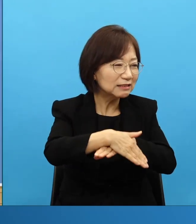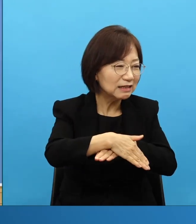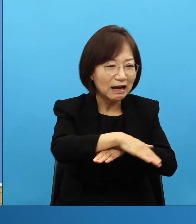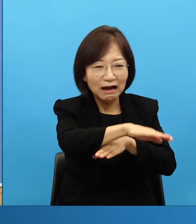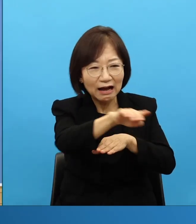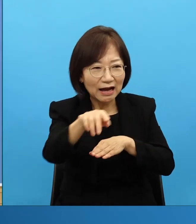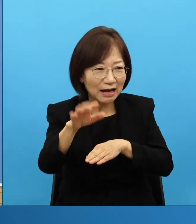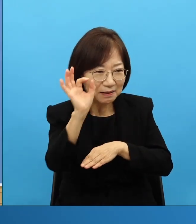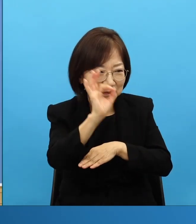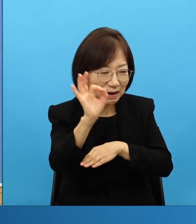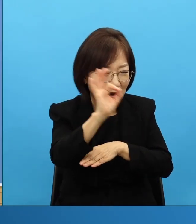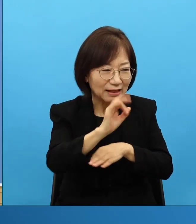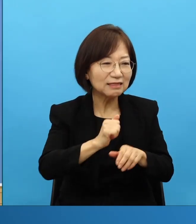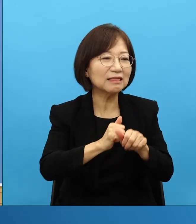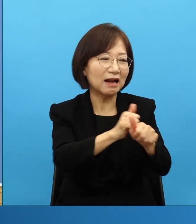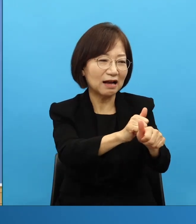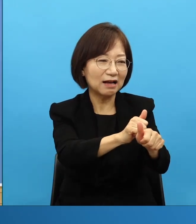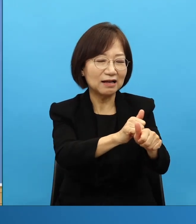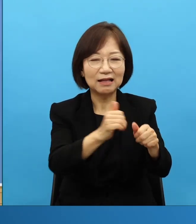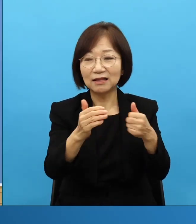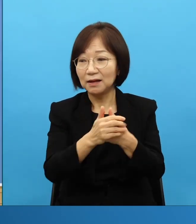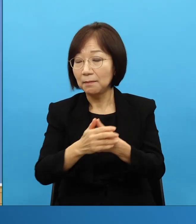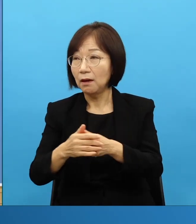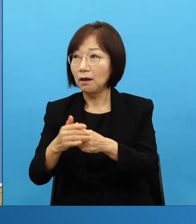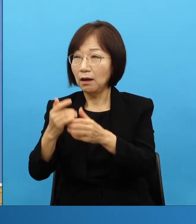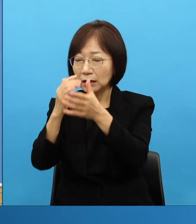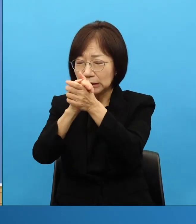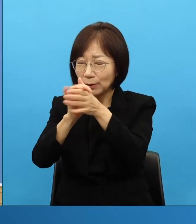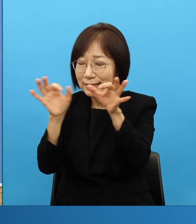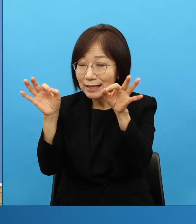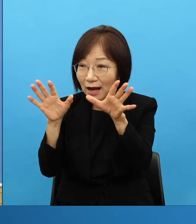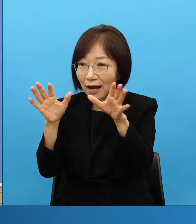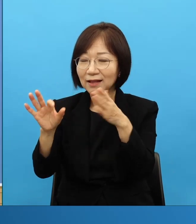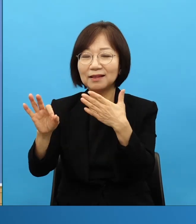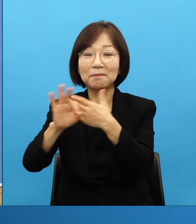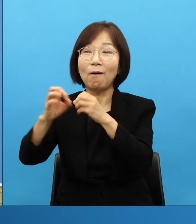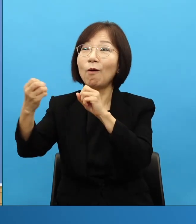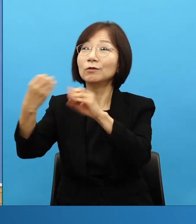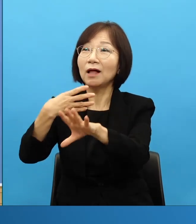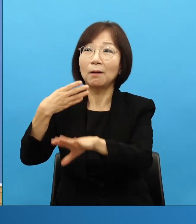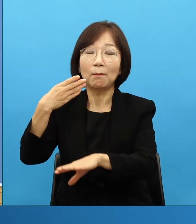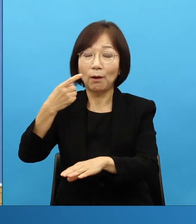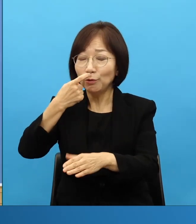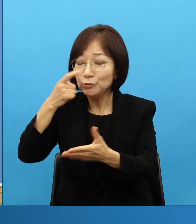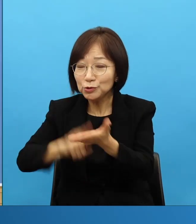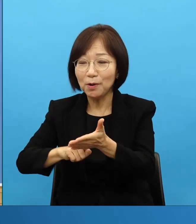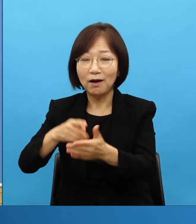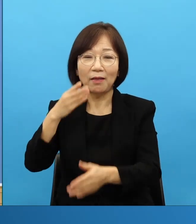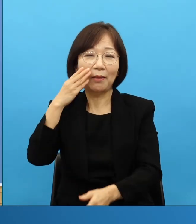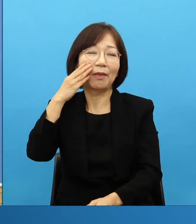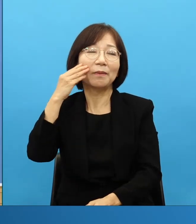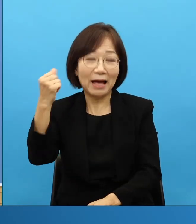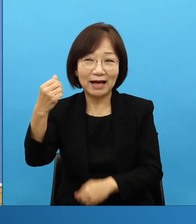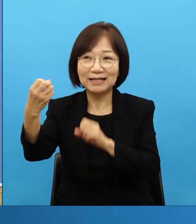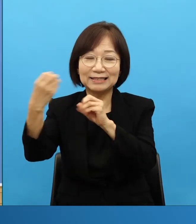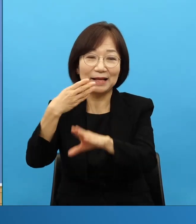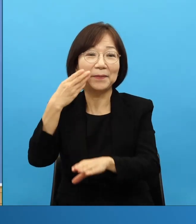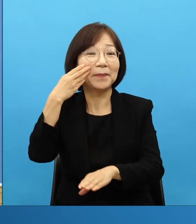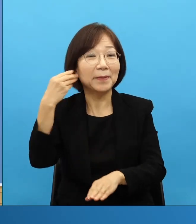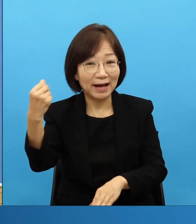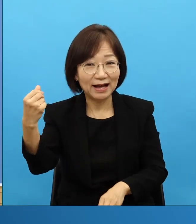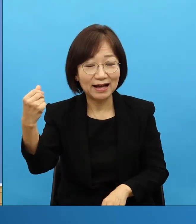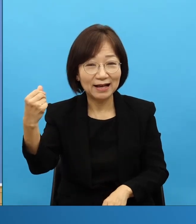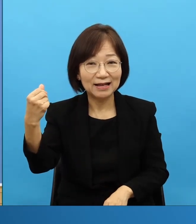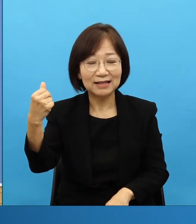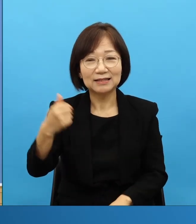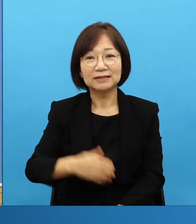So it's so easy for me to receive answers. 그러니까 다들 안 하니까. Why? Because everybody else 쉬운 isn't 거예요. doing this. It's so easy for me.